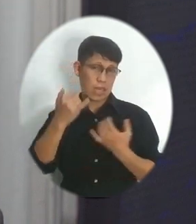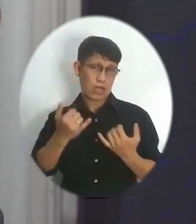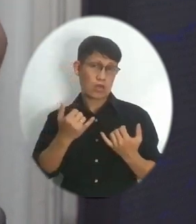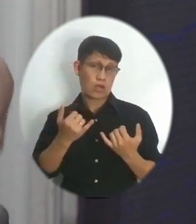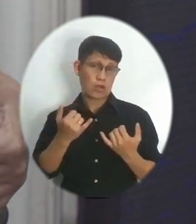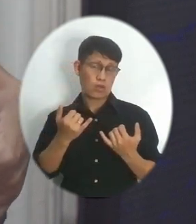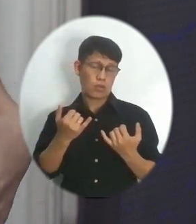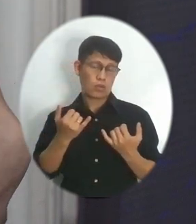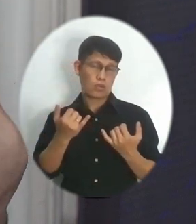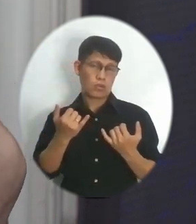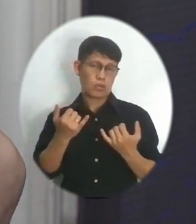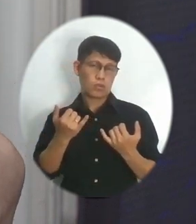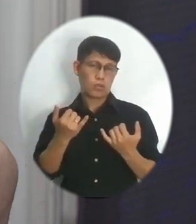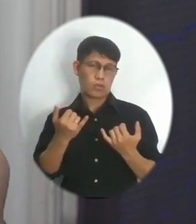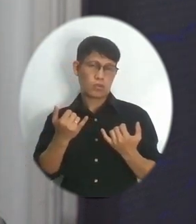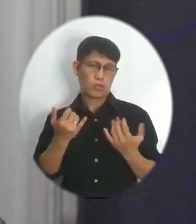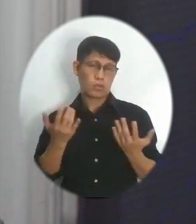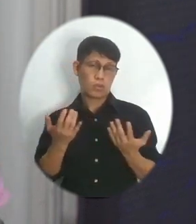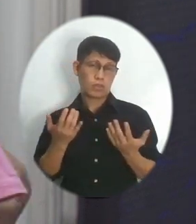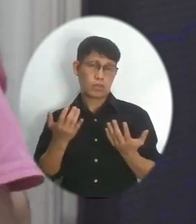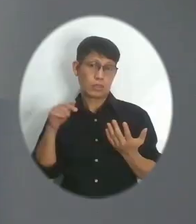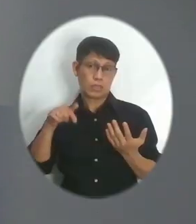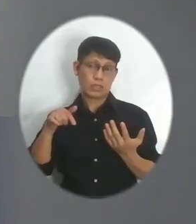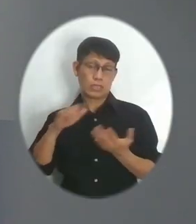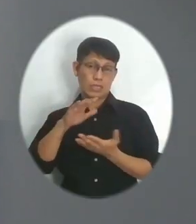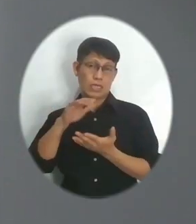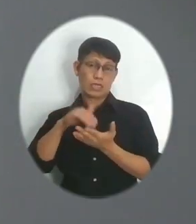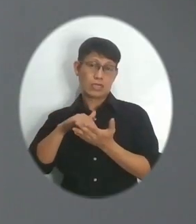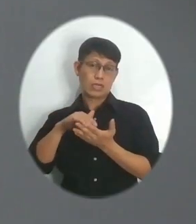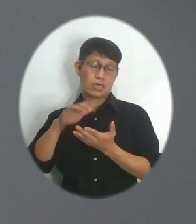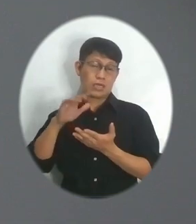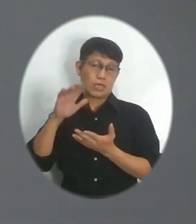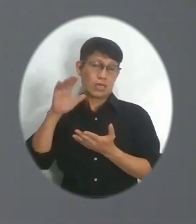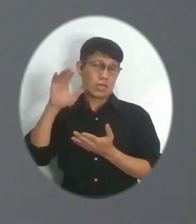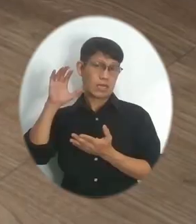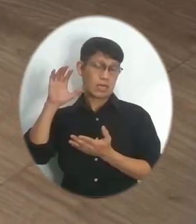Ngayon po, andito po kami ngayon sa Active Hearing Center